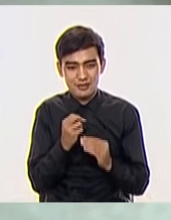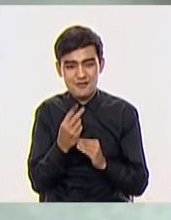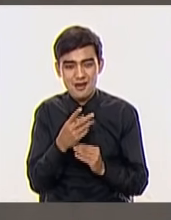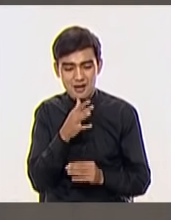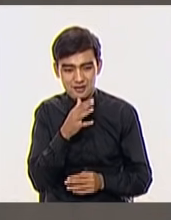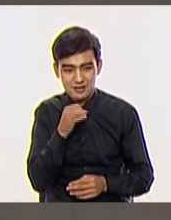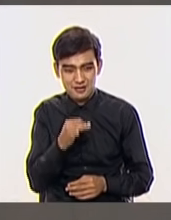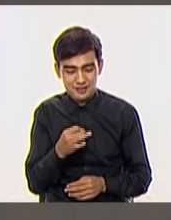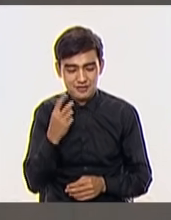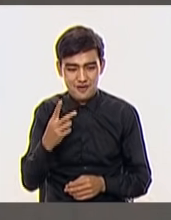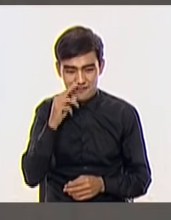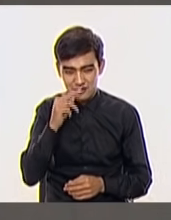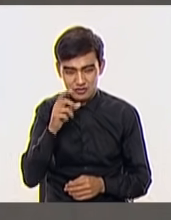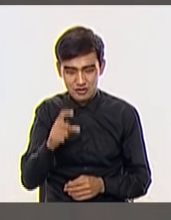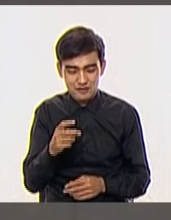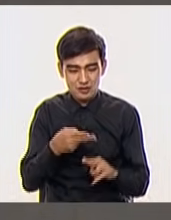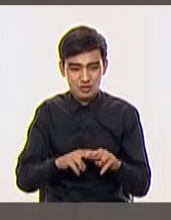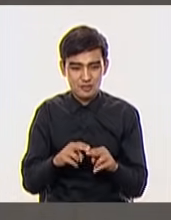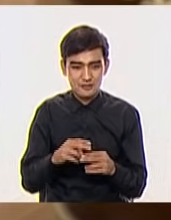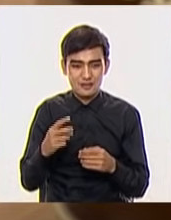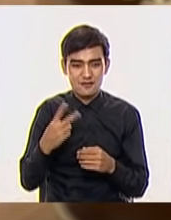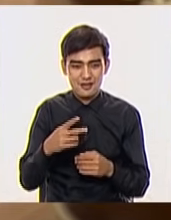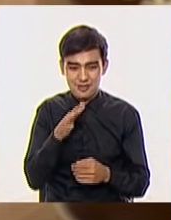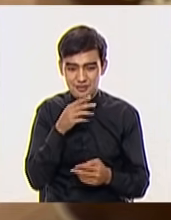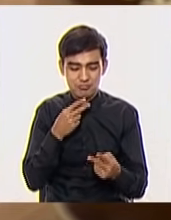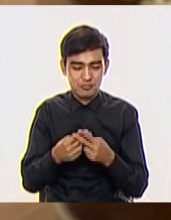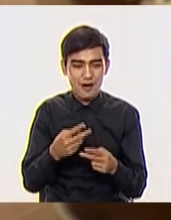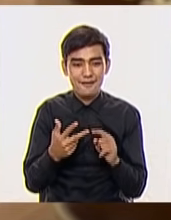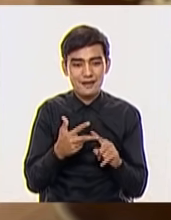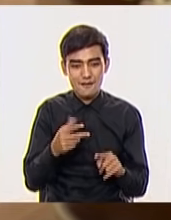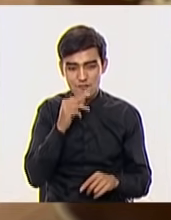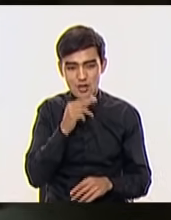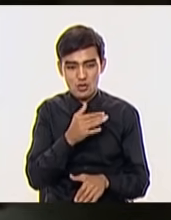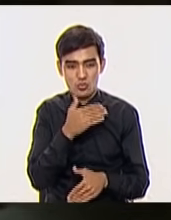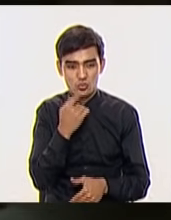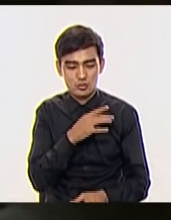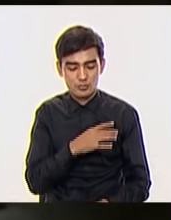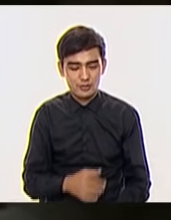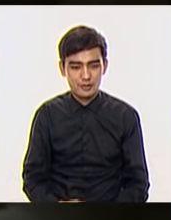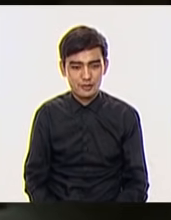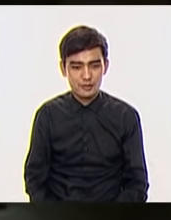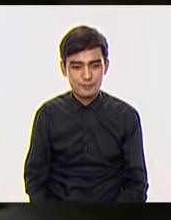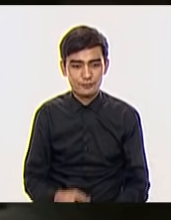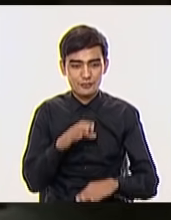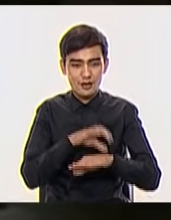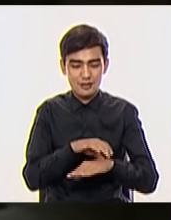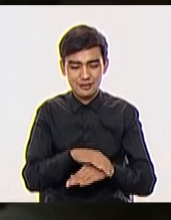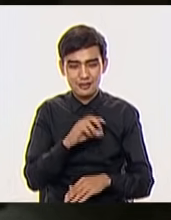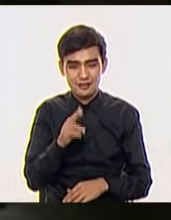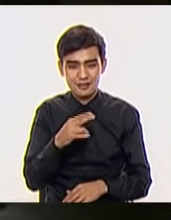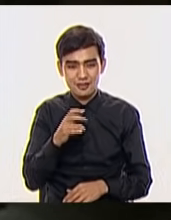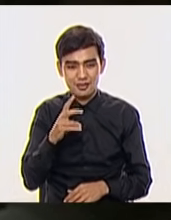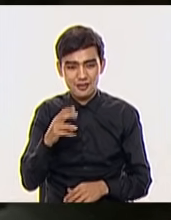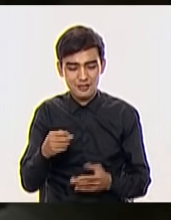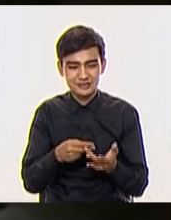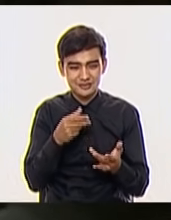12 лет. Двоих обвиняемых осудили на 20 лет, а третьего признали невиновным. При таких доказательств, как ДНК, мне кажется,